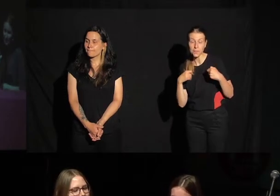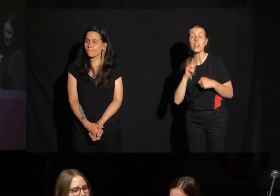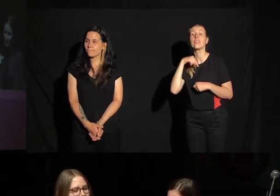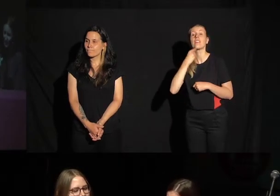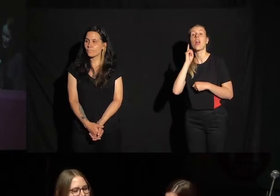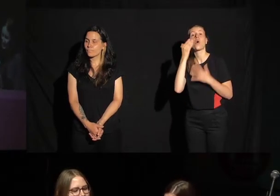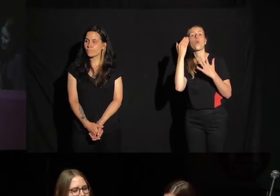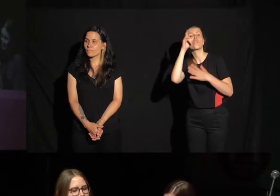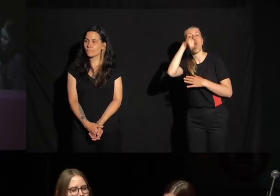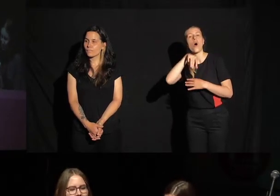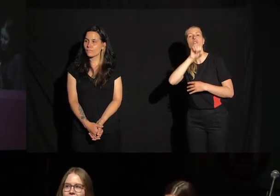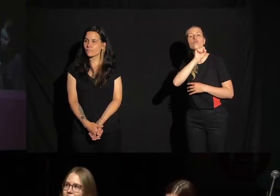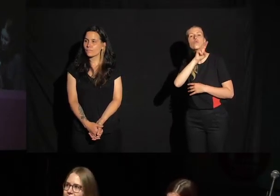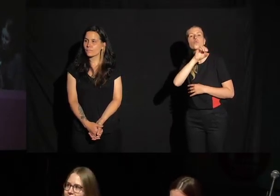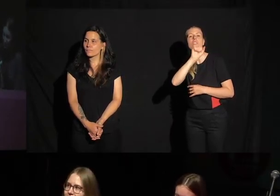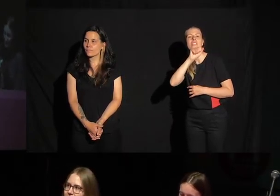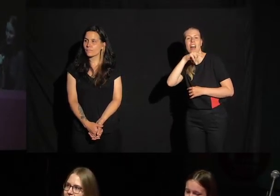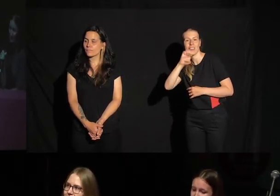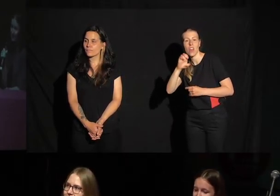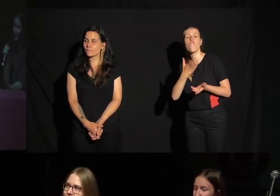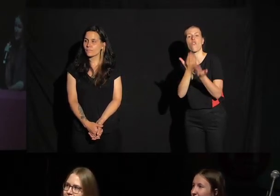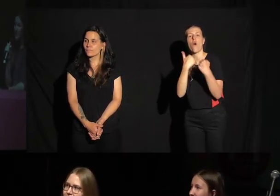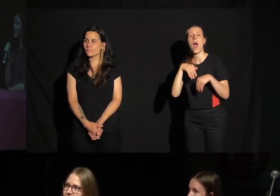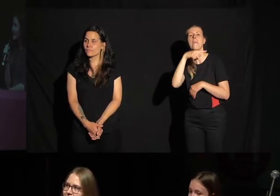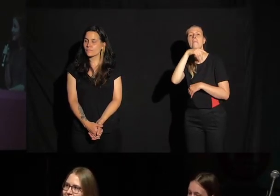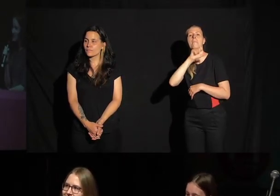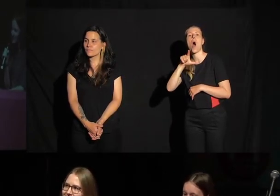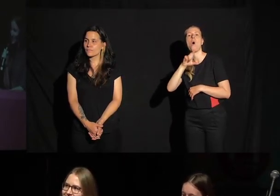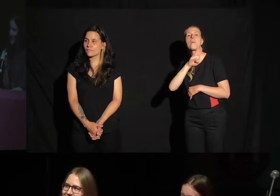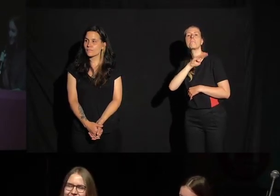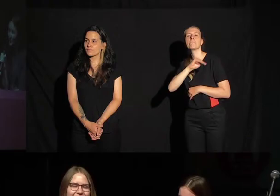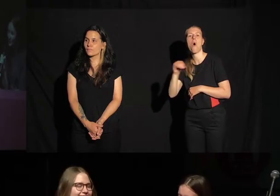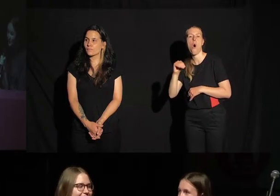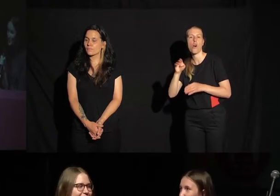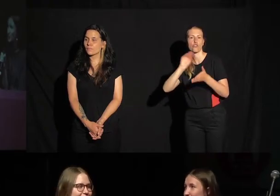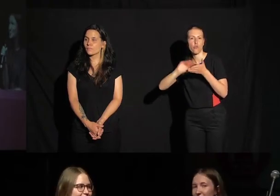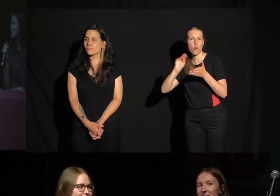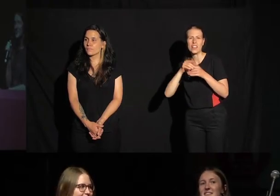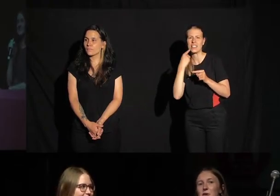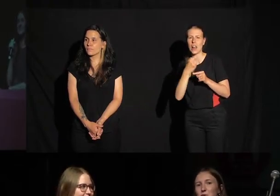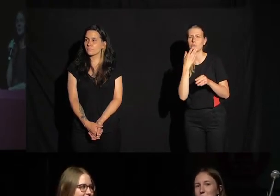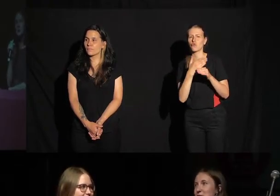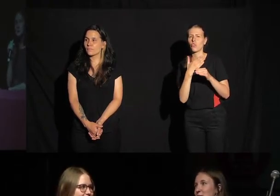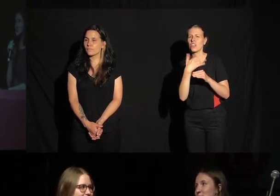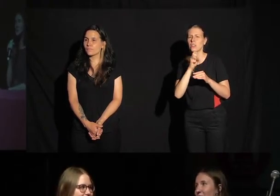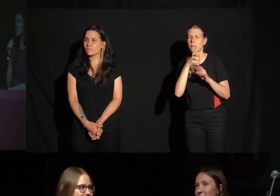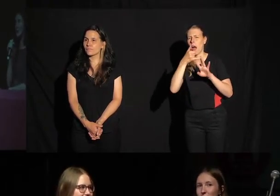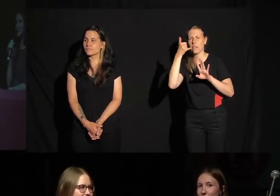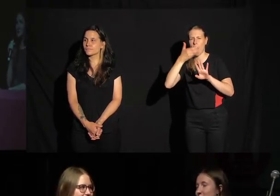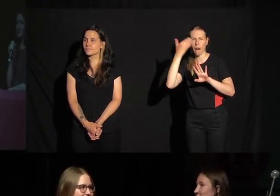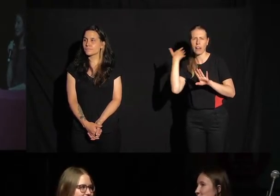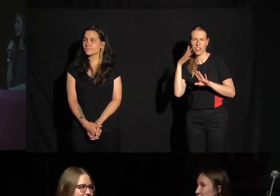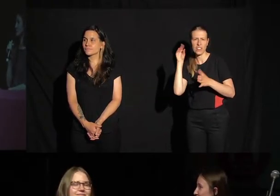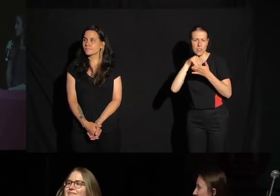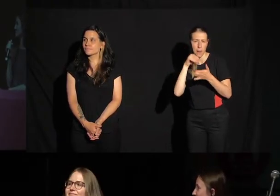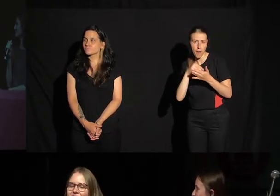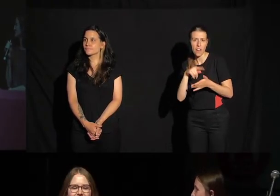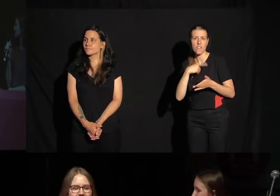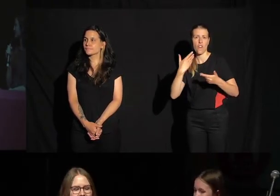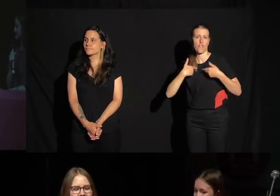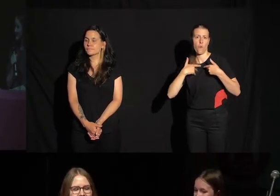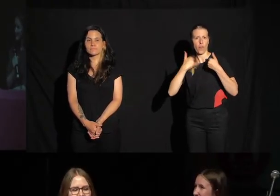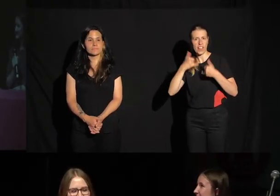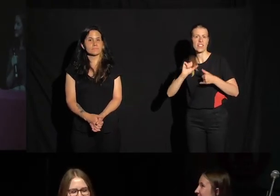an Susanne von der Paul-Mohr-Schule. Sie war schon vor ein paar Jahren dabei. Und wir freuen uns sehr, dass sie auch dieses Jahr wieder eingeschaltet hat.